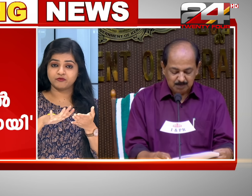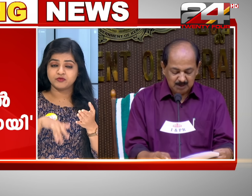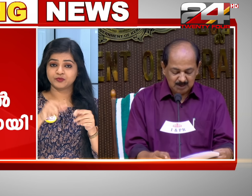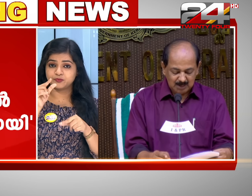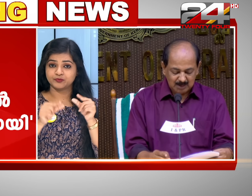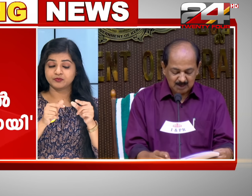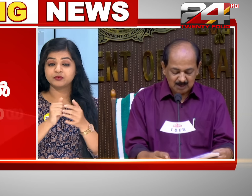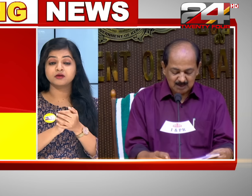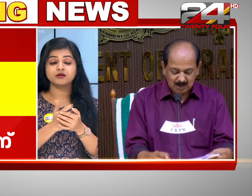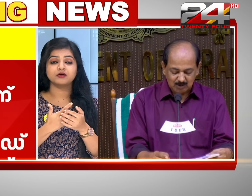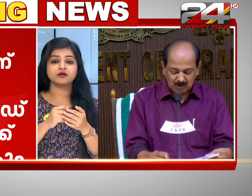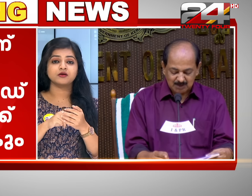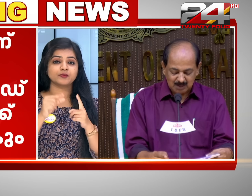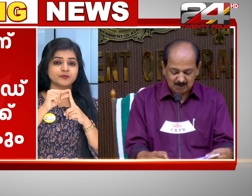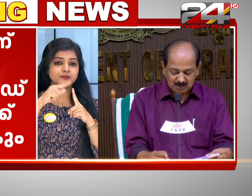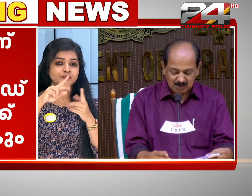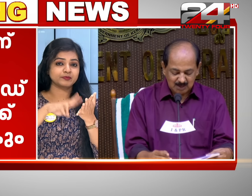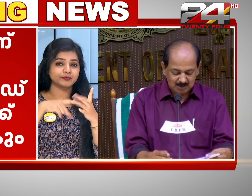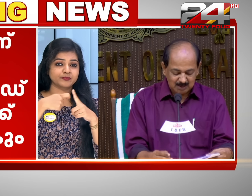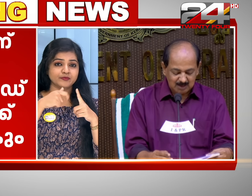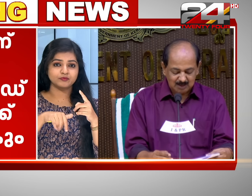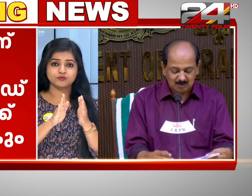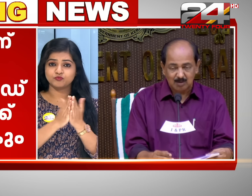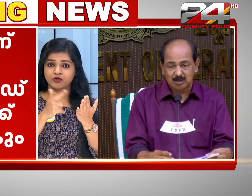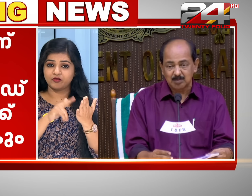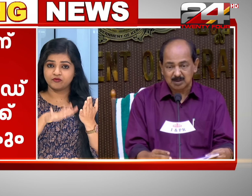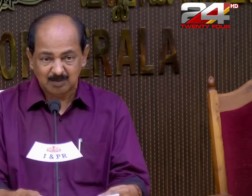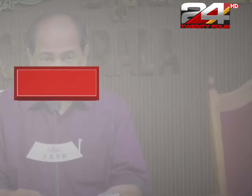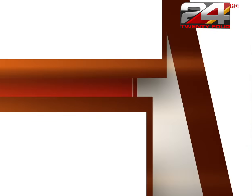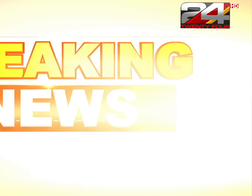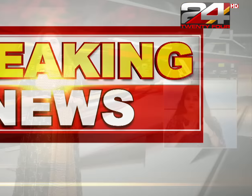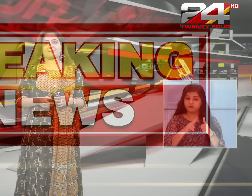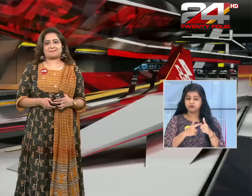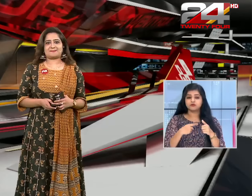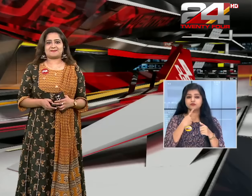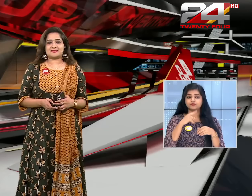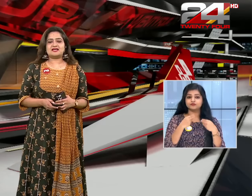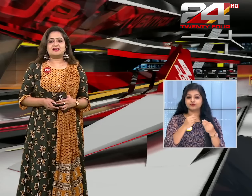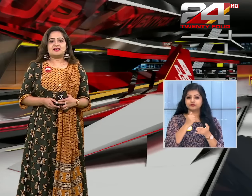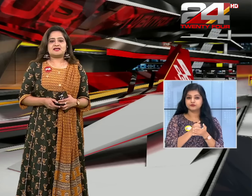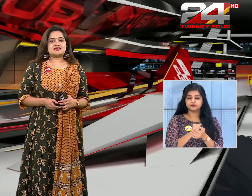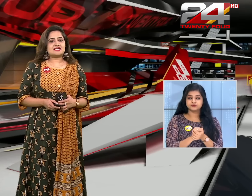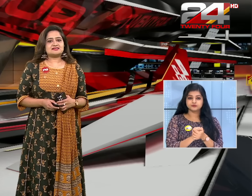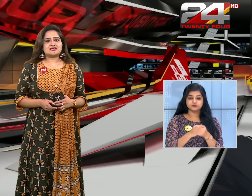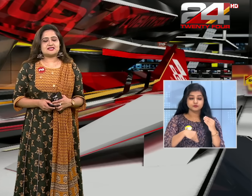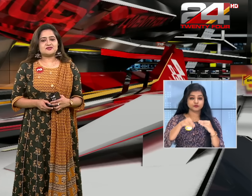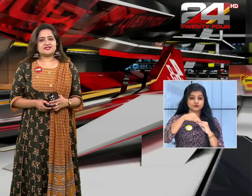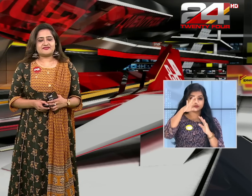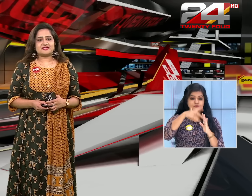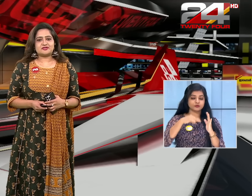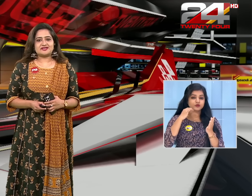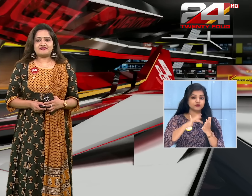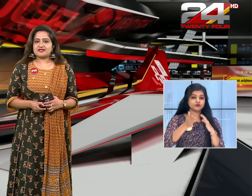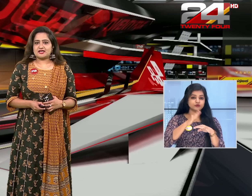പിങ്ക് കാർഡ് അംഗങ്ങൾക്ക് അതിനുള്ള അവസരം നിഷേധിക്കാതിരിക്കാൻ റേഷൻ വ്യാപാരികൾ പ്രത്യേകം ശ്രദ്ധിക്കണം അഖിൽഷ അൻസാർ ചേരുന്നുണ്ട്